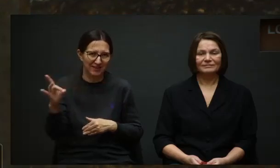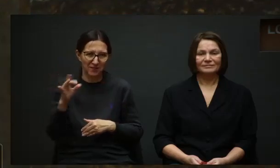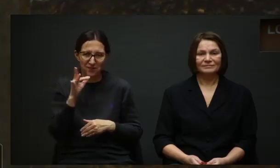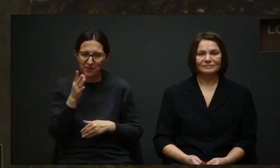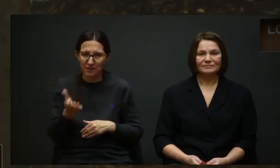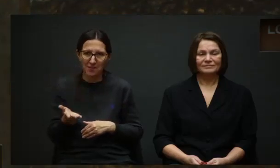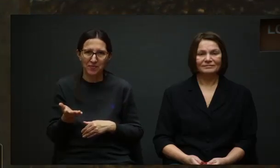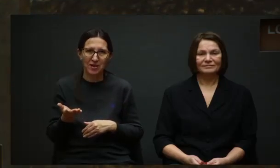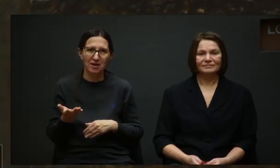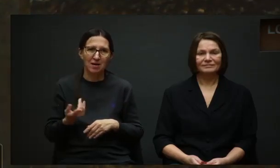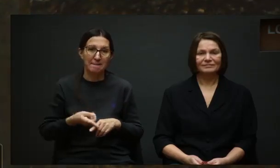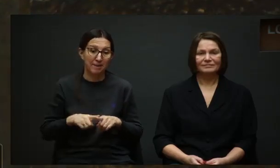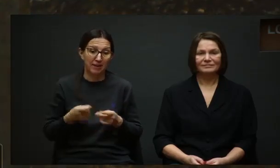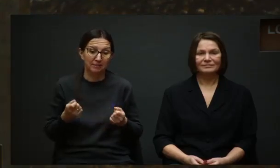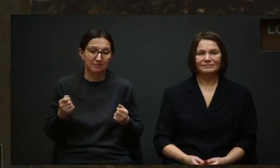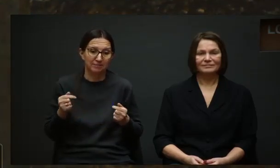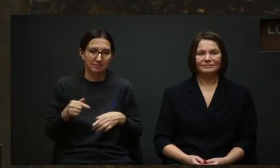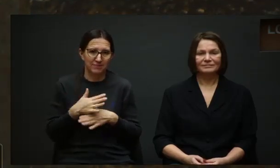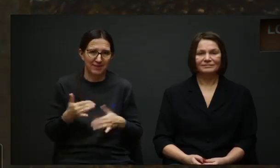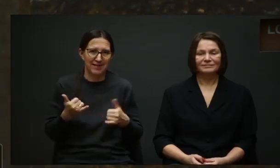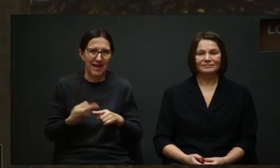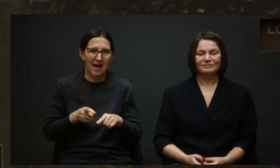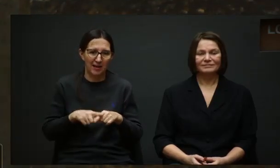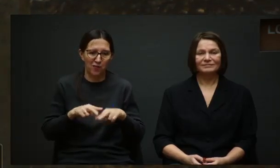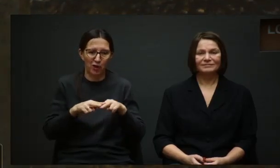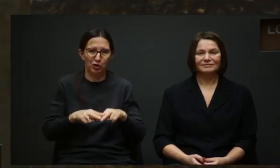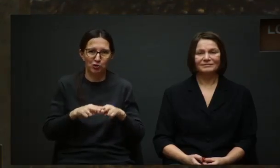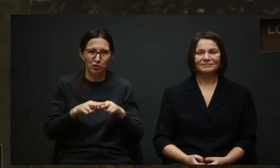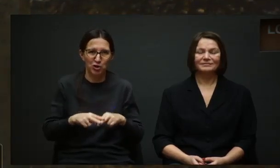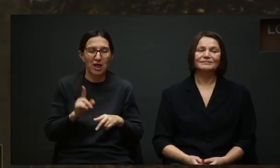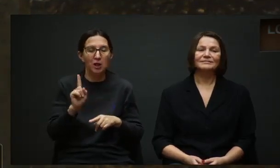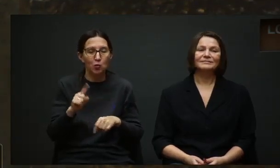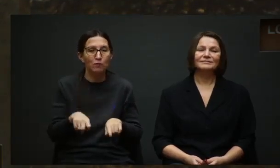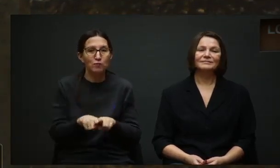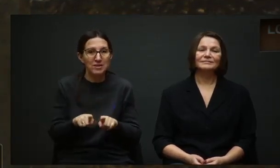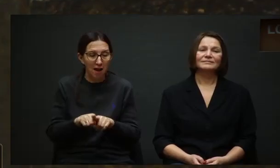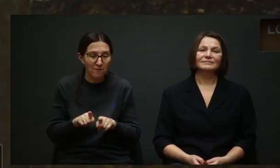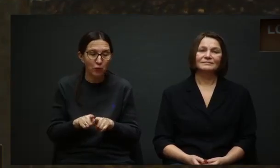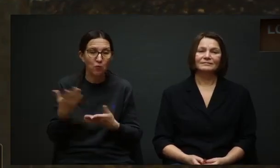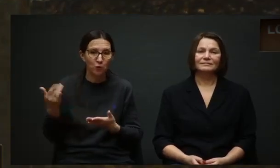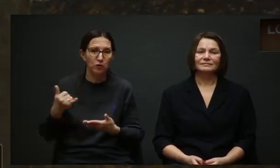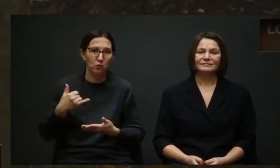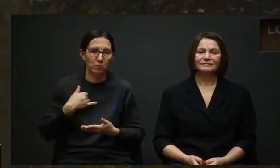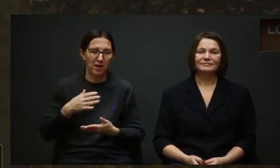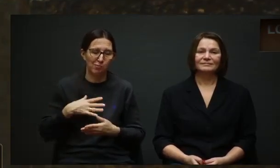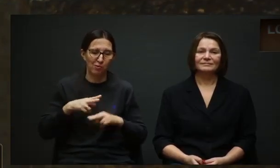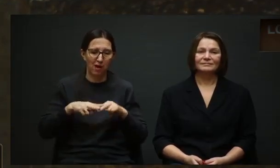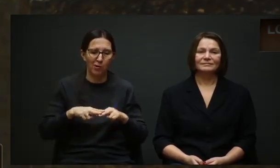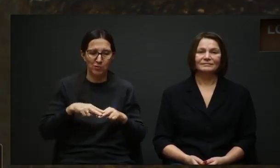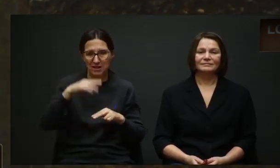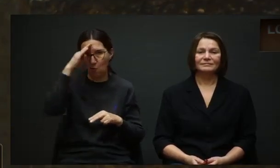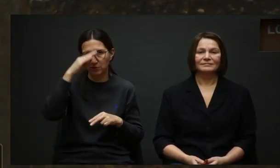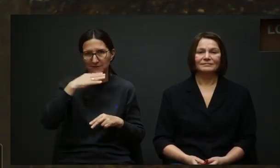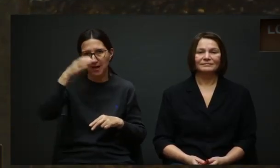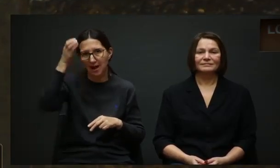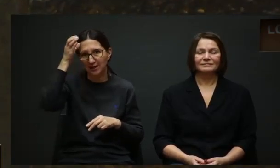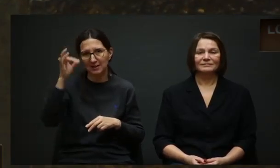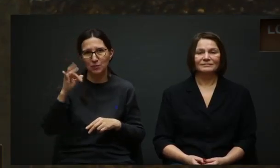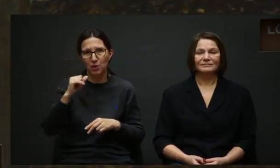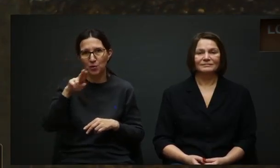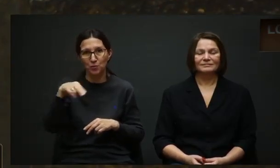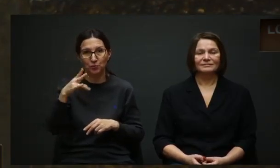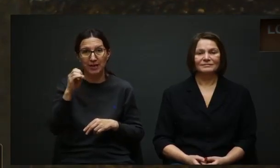какое-то совершенно неподходящее для этого, для крещения. Но тем не менее, вот крестный отец у меня академик Руднев. И я в